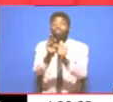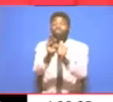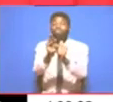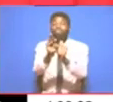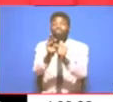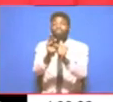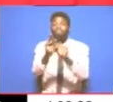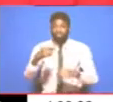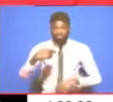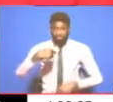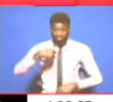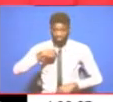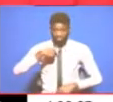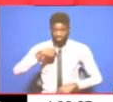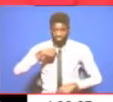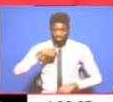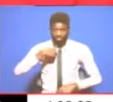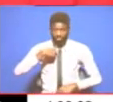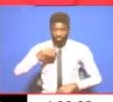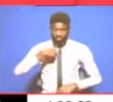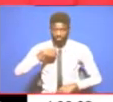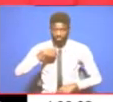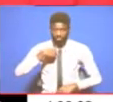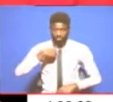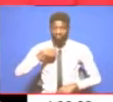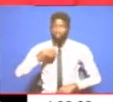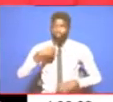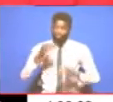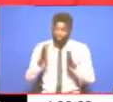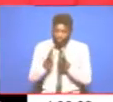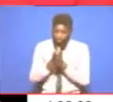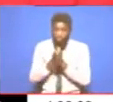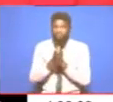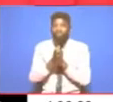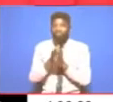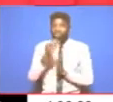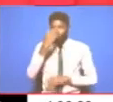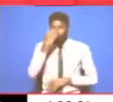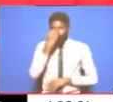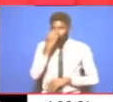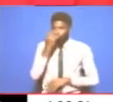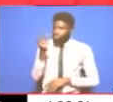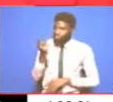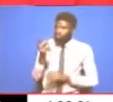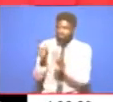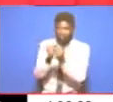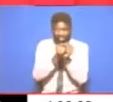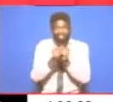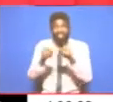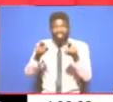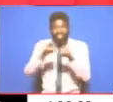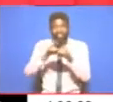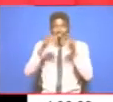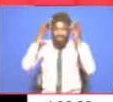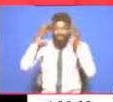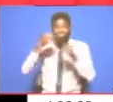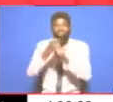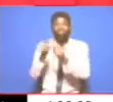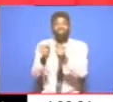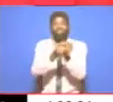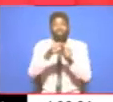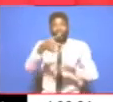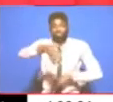si mimi na mwenzangu tulienda na tukasema hatutaki kurudia, na tukarushiana mkono